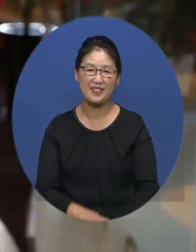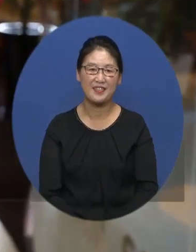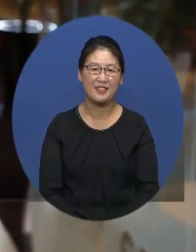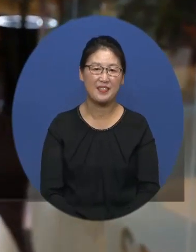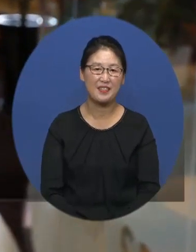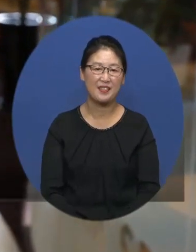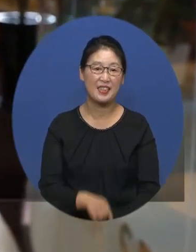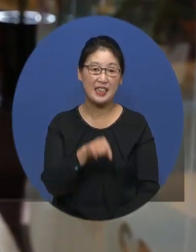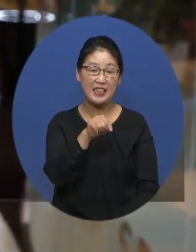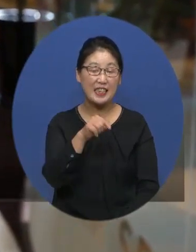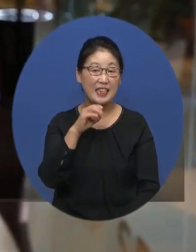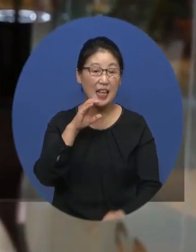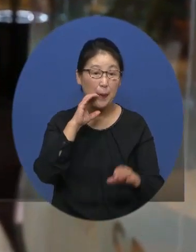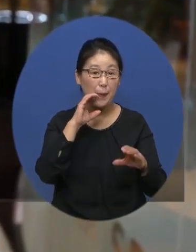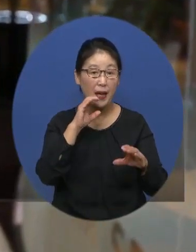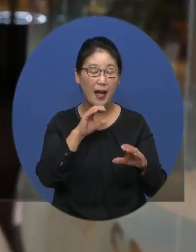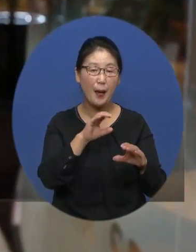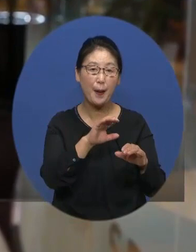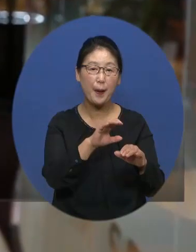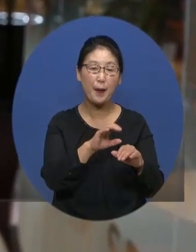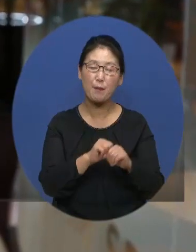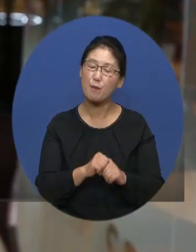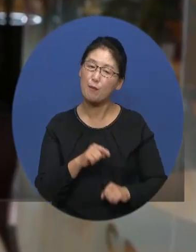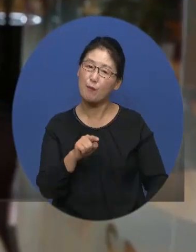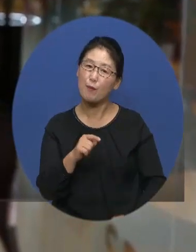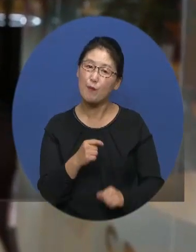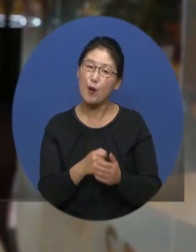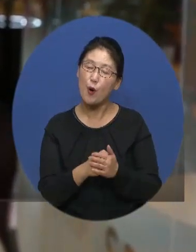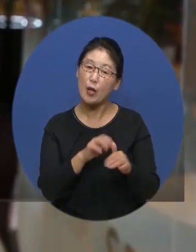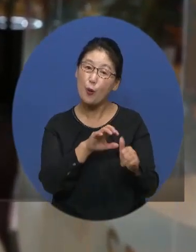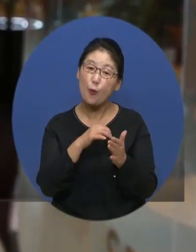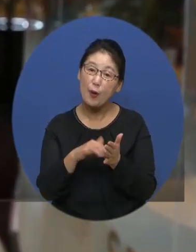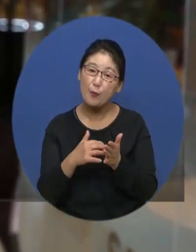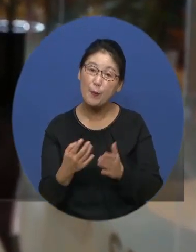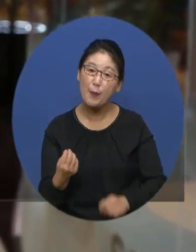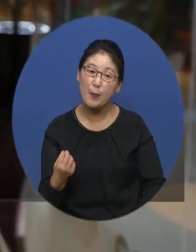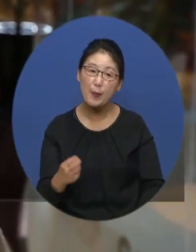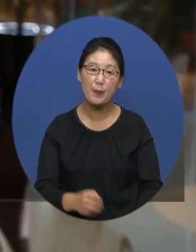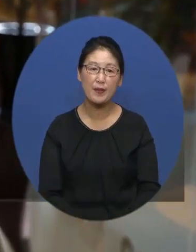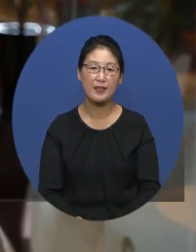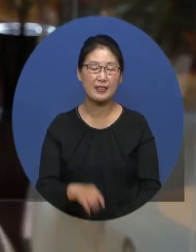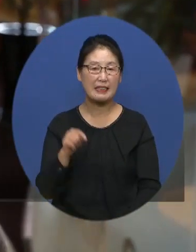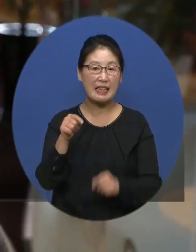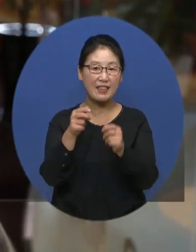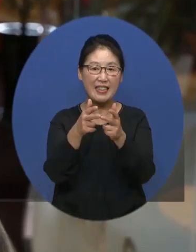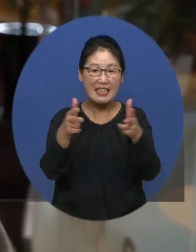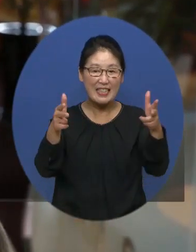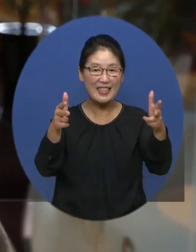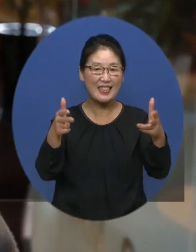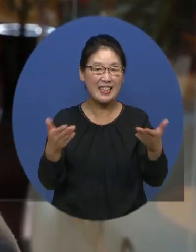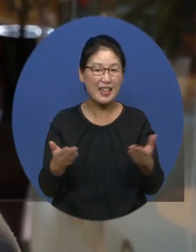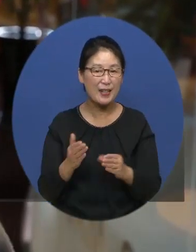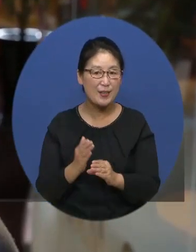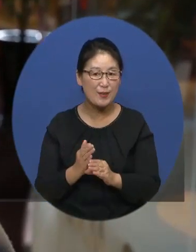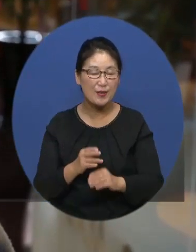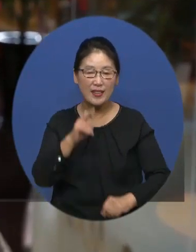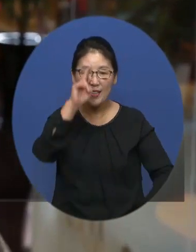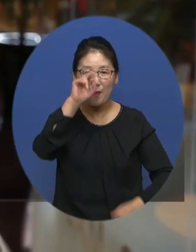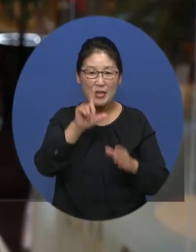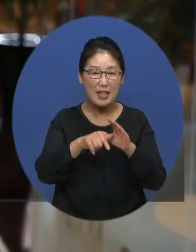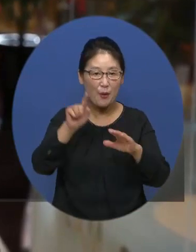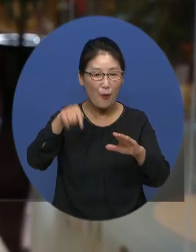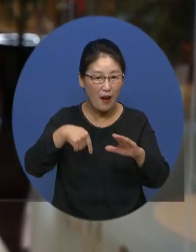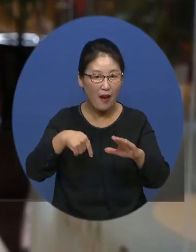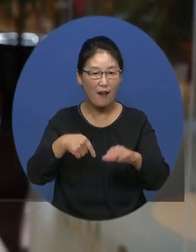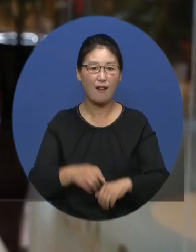행복 두드림이 카페를 얼마나 자주 이용하세요? 우선 제가 친척에서 근무하고 있기 때문에 점심시간에